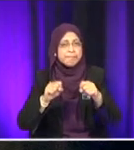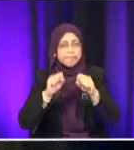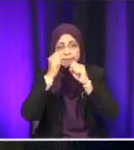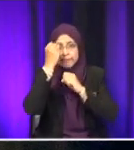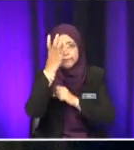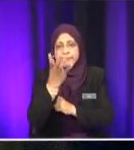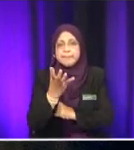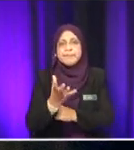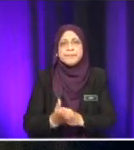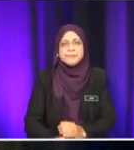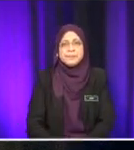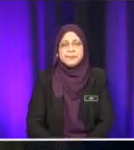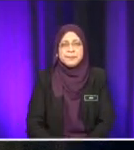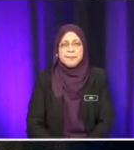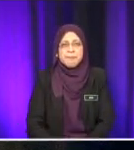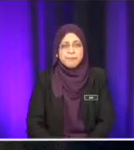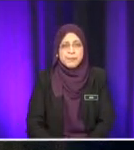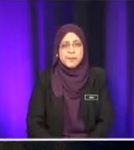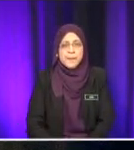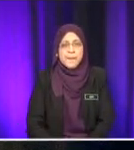Terangkan saya